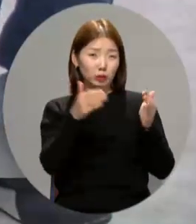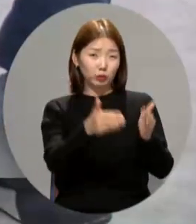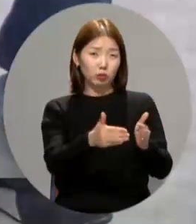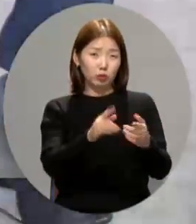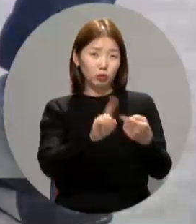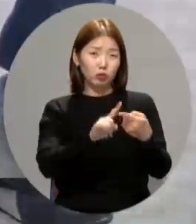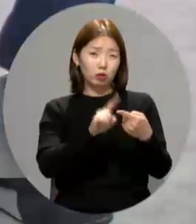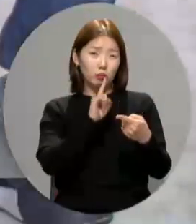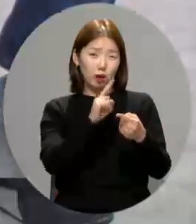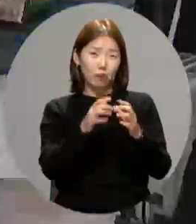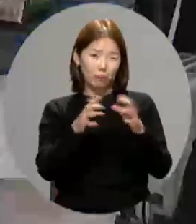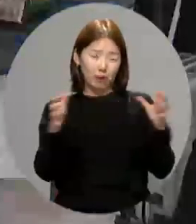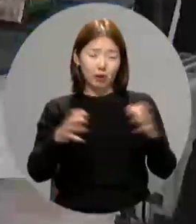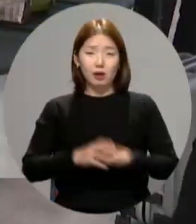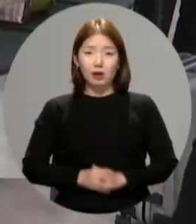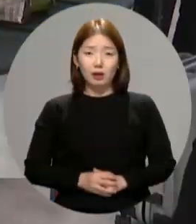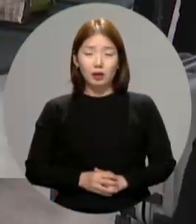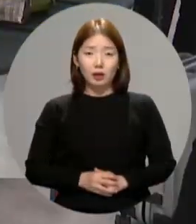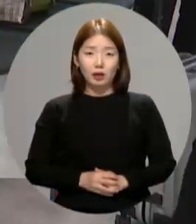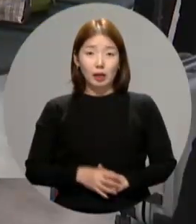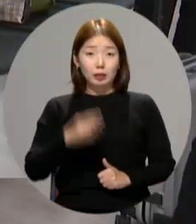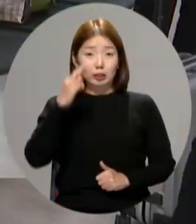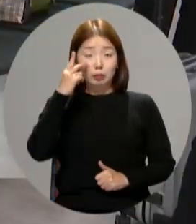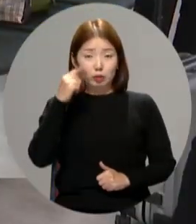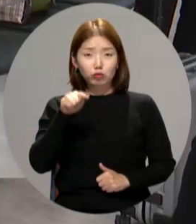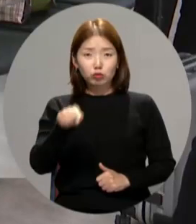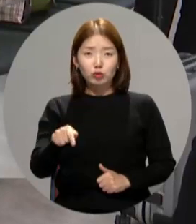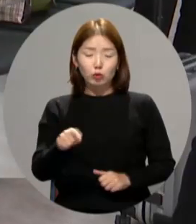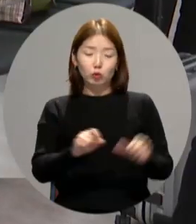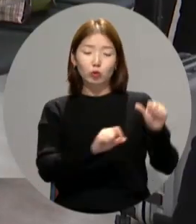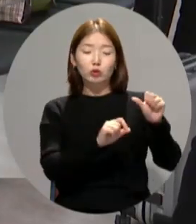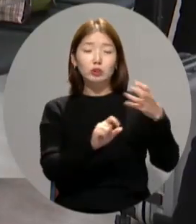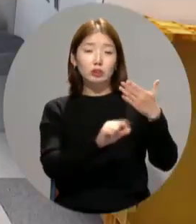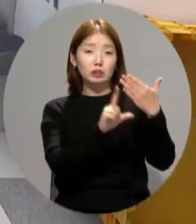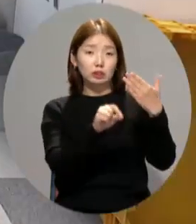급급하다며 지적했습니다. 주한 미 공군은 이달 초부터